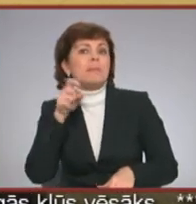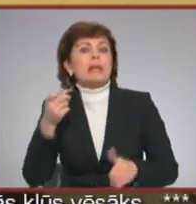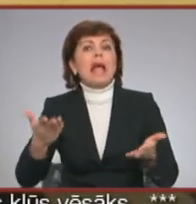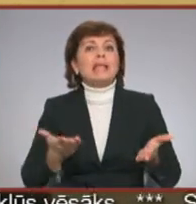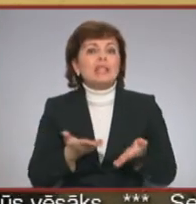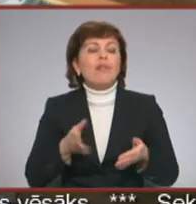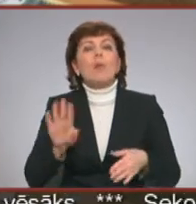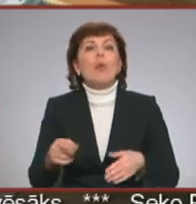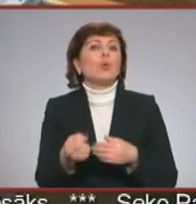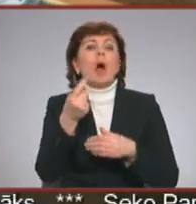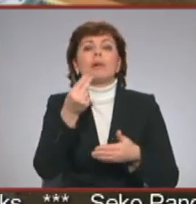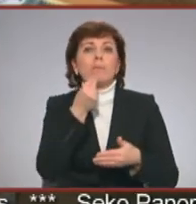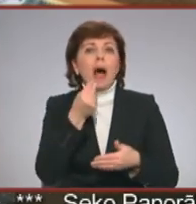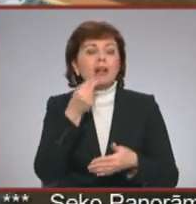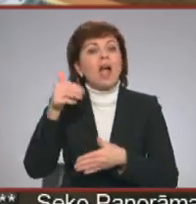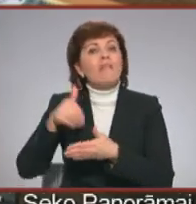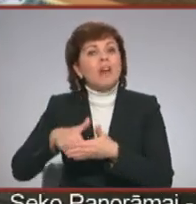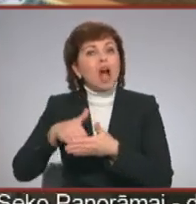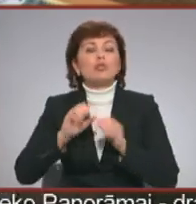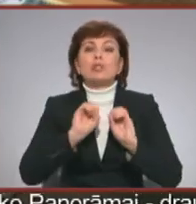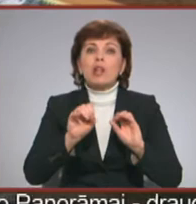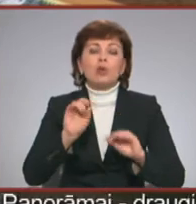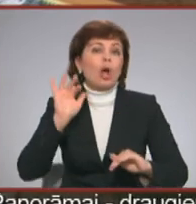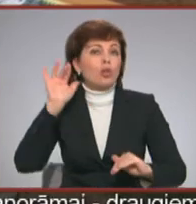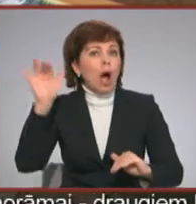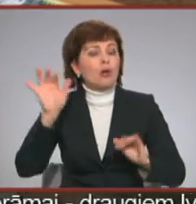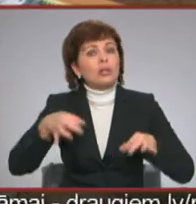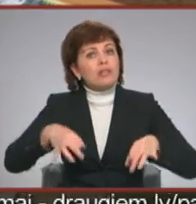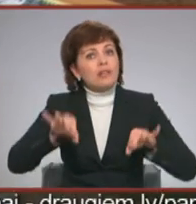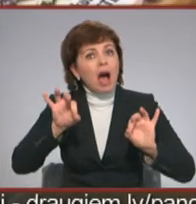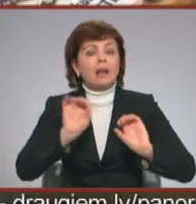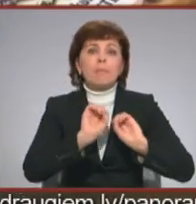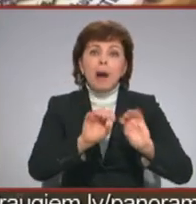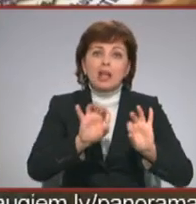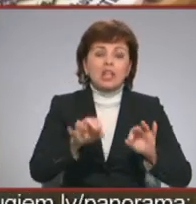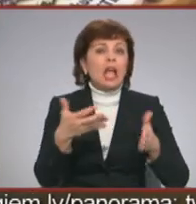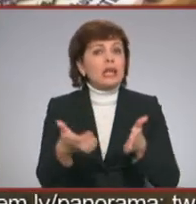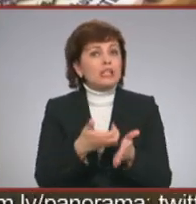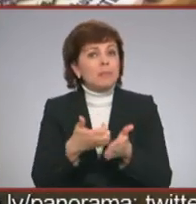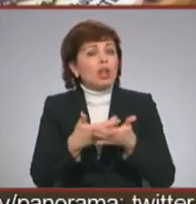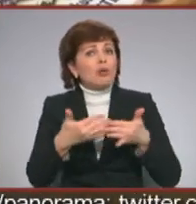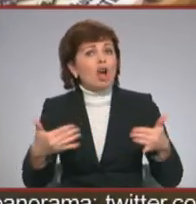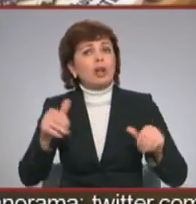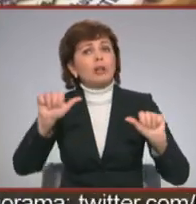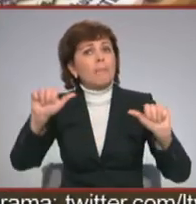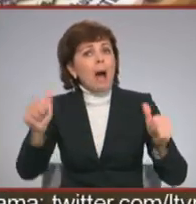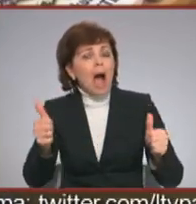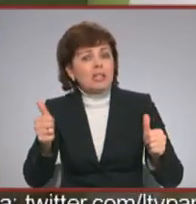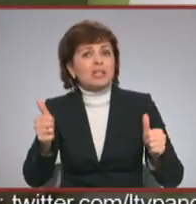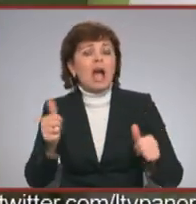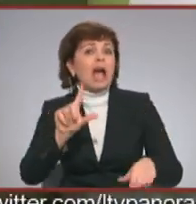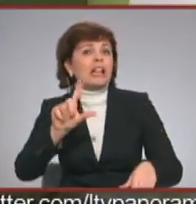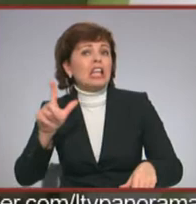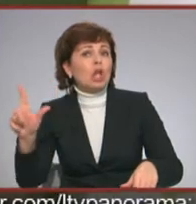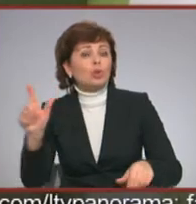kā pārtikām. Šos vēstures stāstus arī nākotnē būtu svarīgi pasniegt izmantojot dažādus mākslas veidus un literatūras darbus,